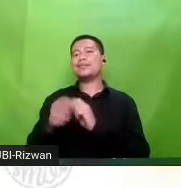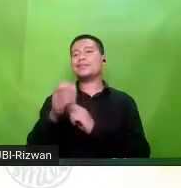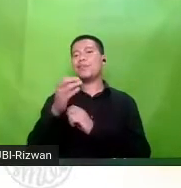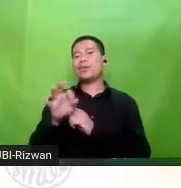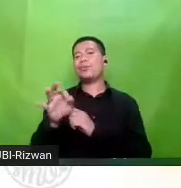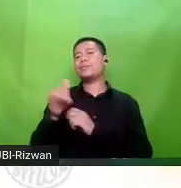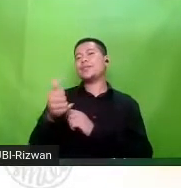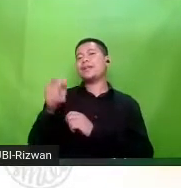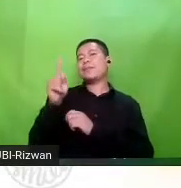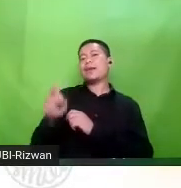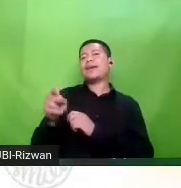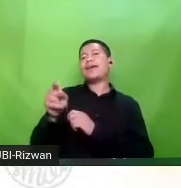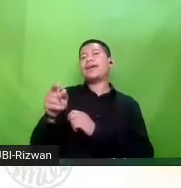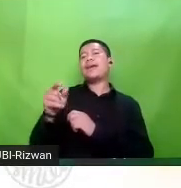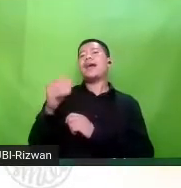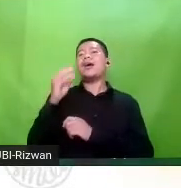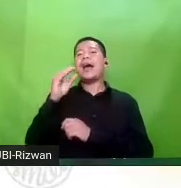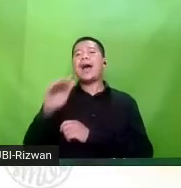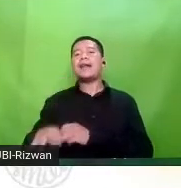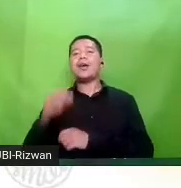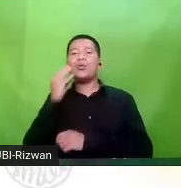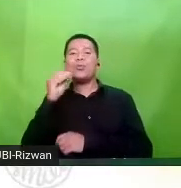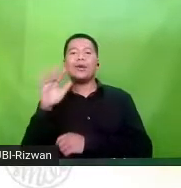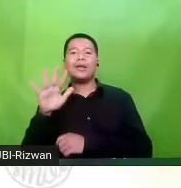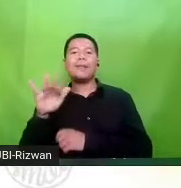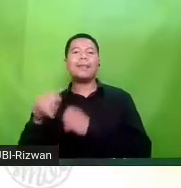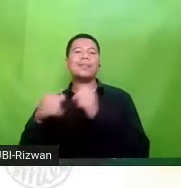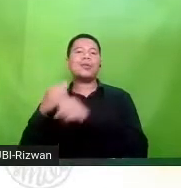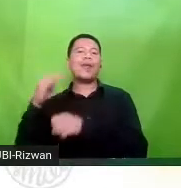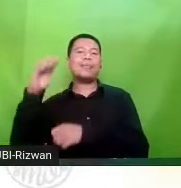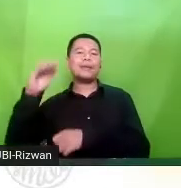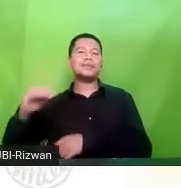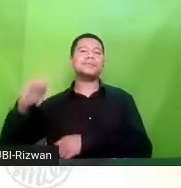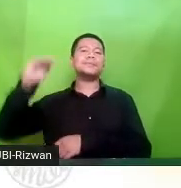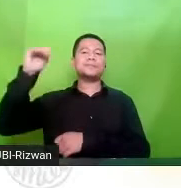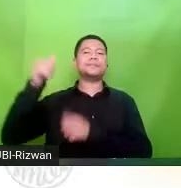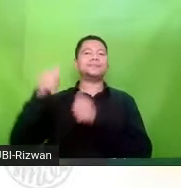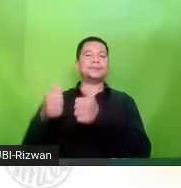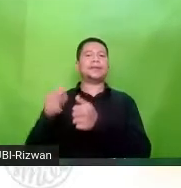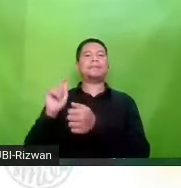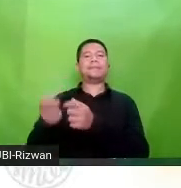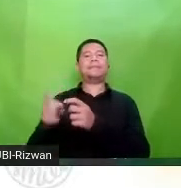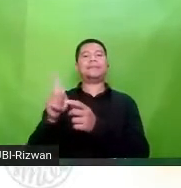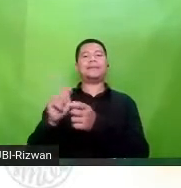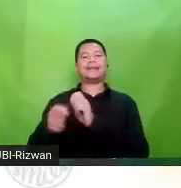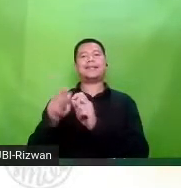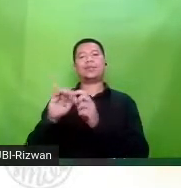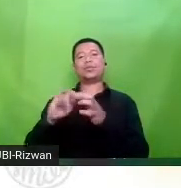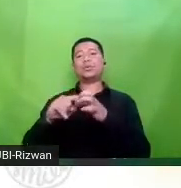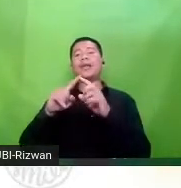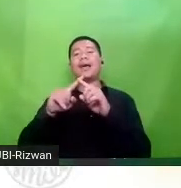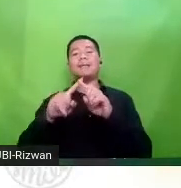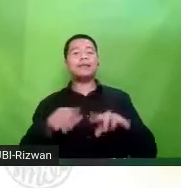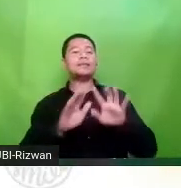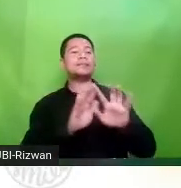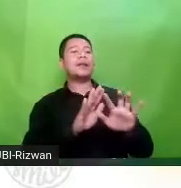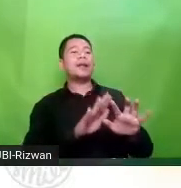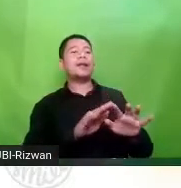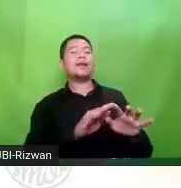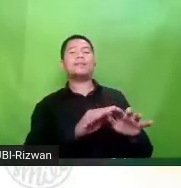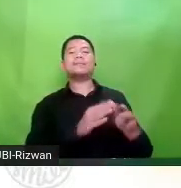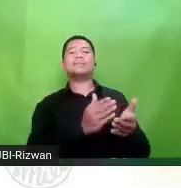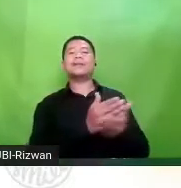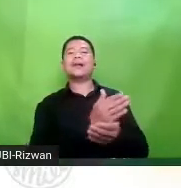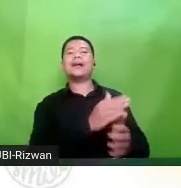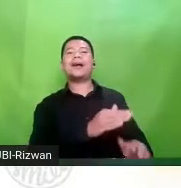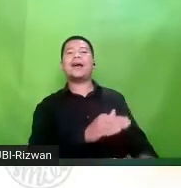nanti anaknya berusia di atas 5 tahun. Sementara kalau di bidang perkembangan anak, khususnya